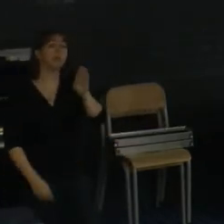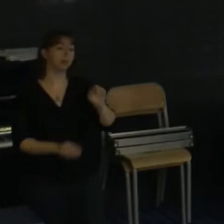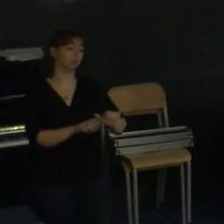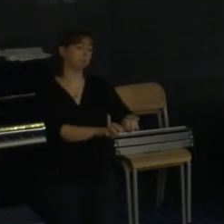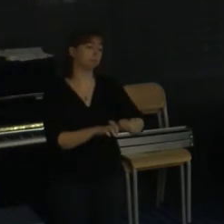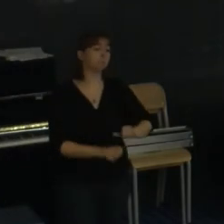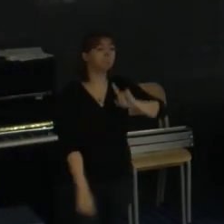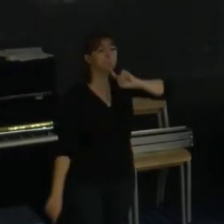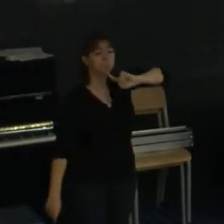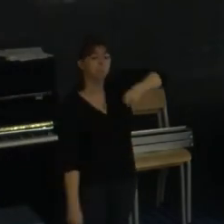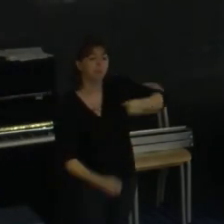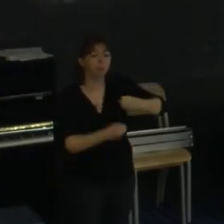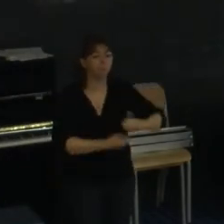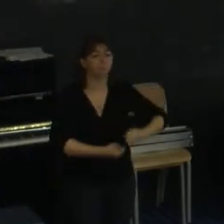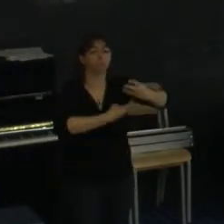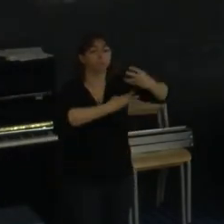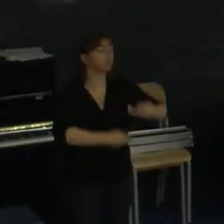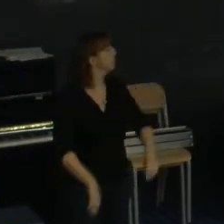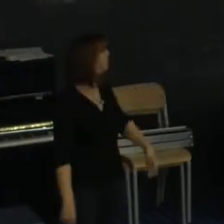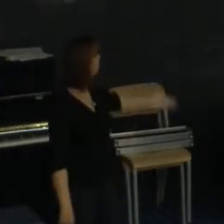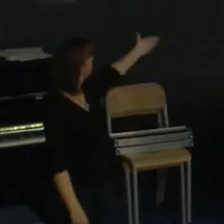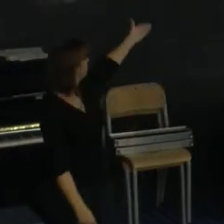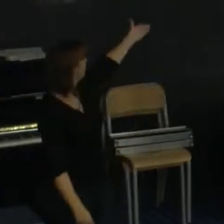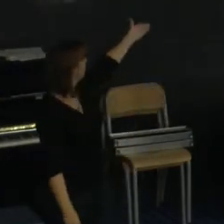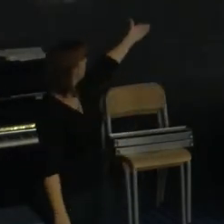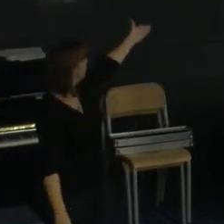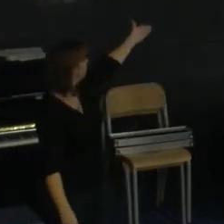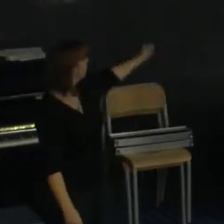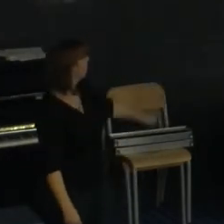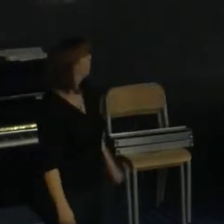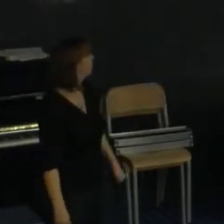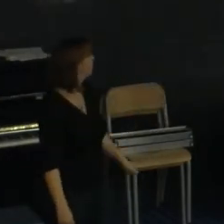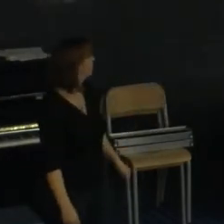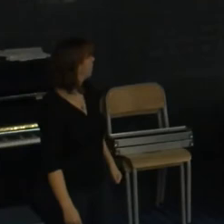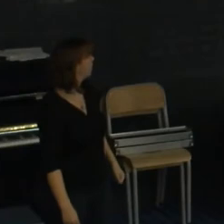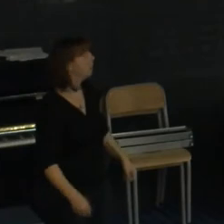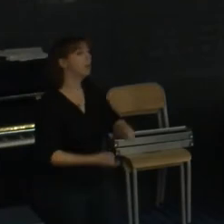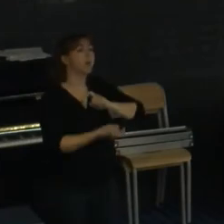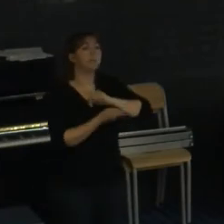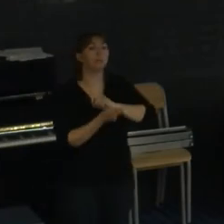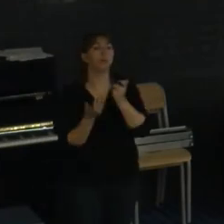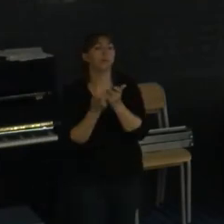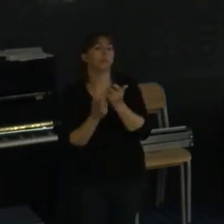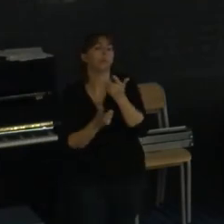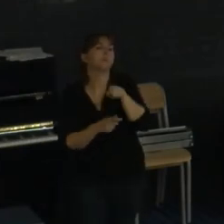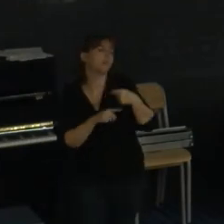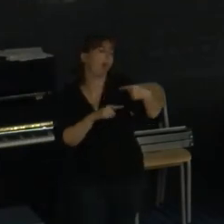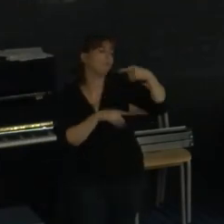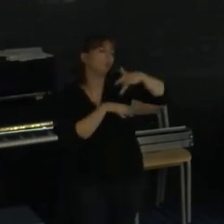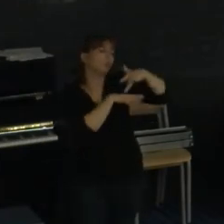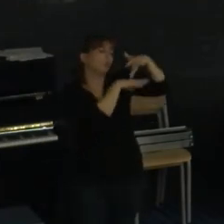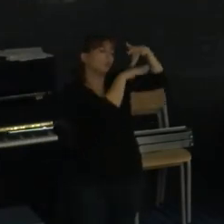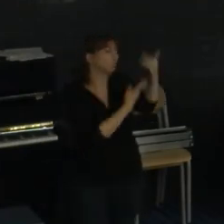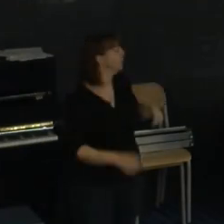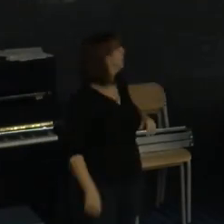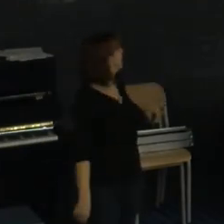script. Donc là, je l'exécute simplement. Donc Python exemple 5, parce que j'en ai fait d'autres, des exemples. Et là, je vois